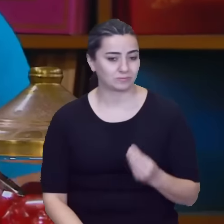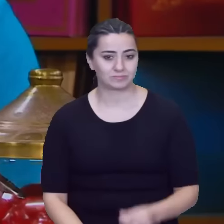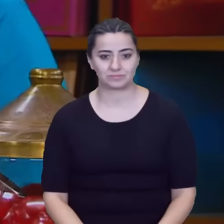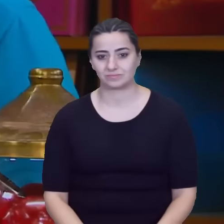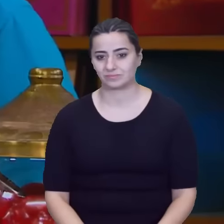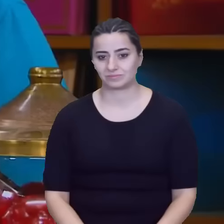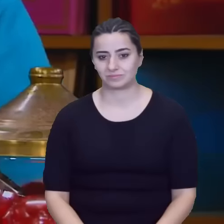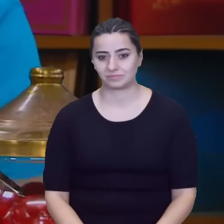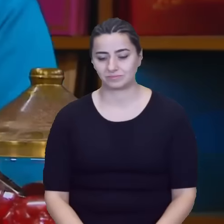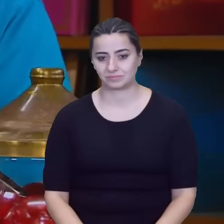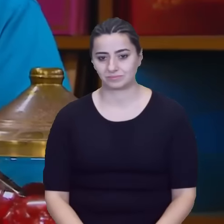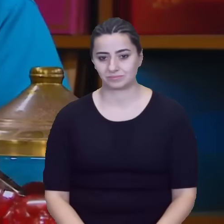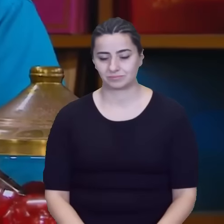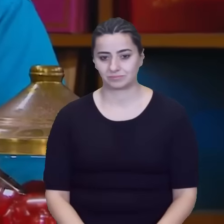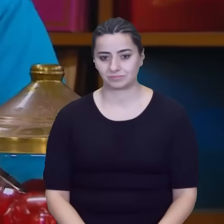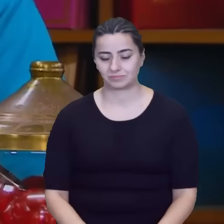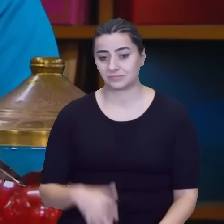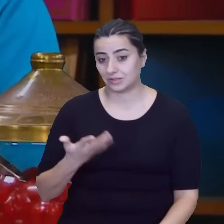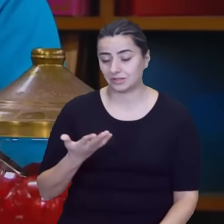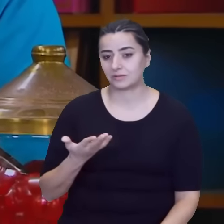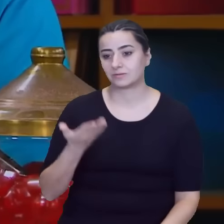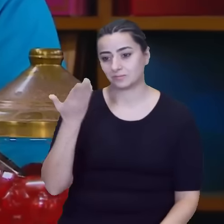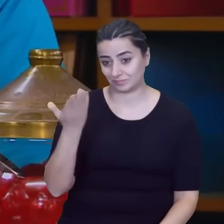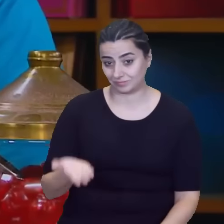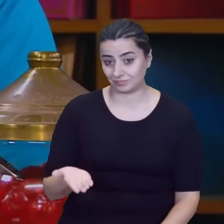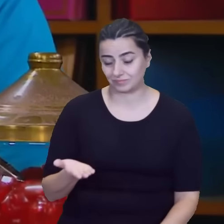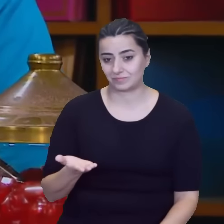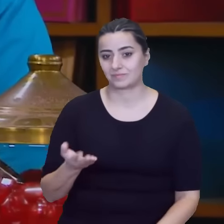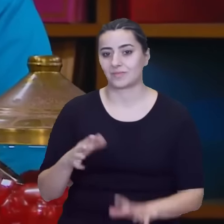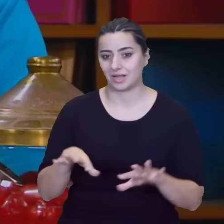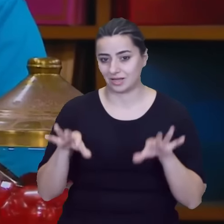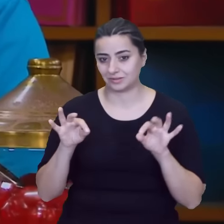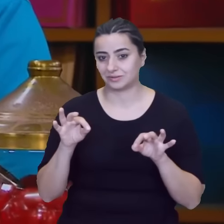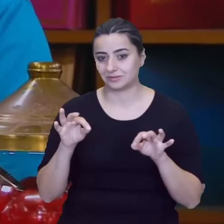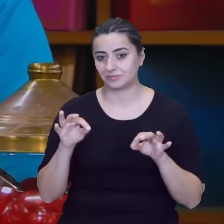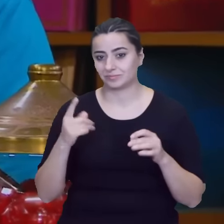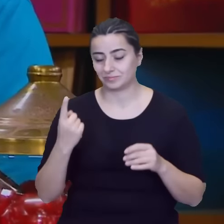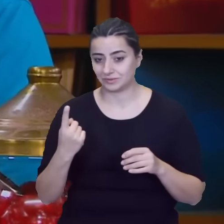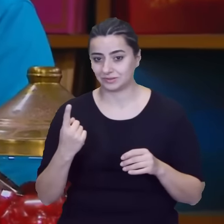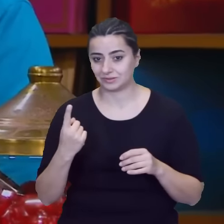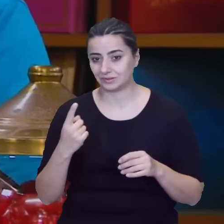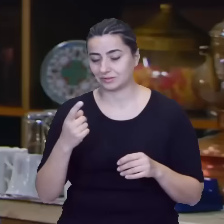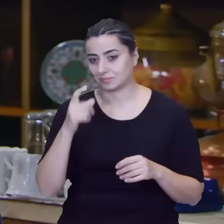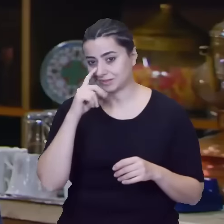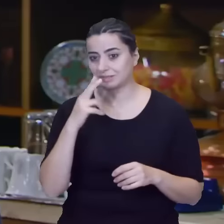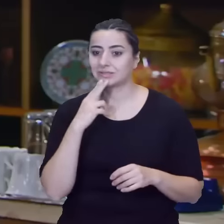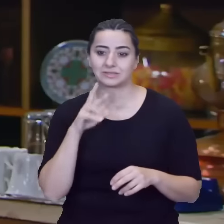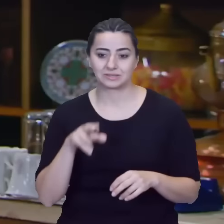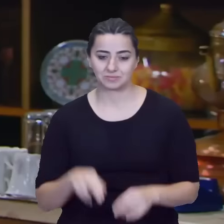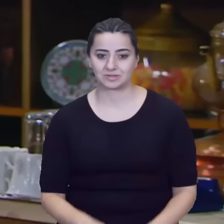peki? Yani şöyle... Zaten zat haliniz hali hazırda bir prenses